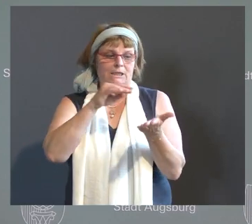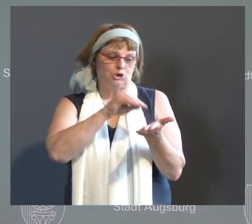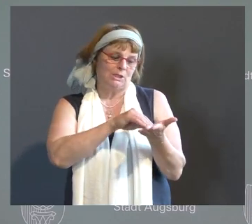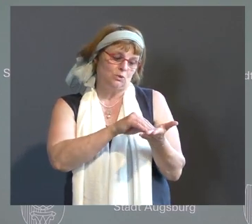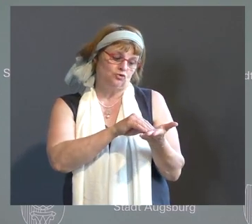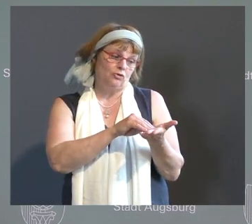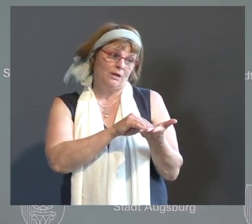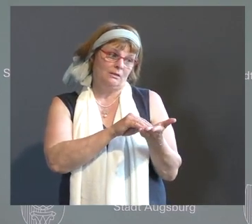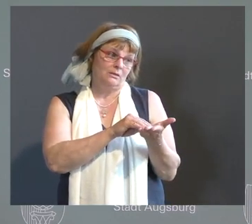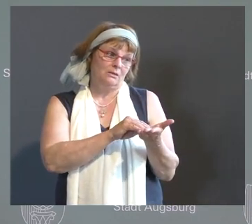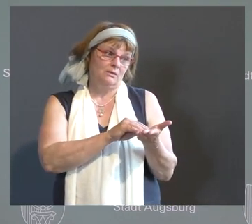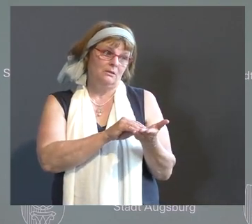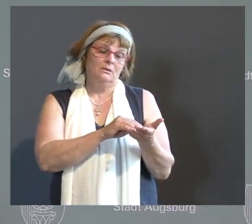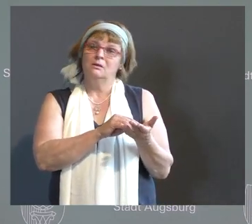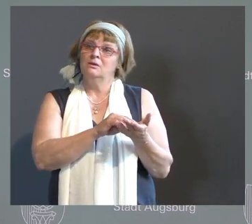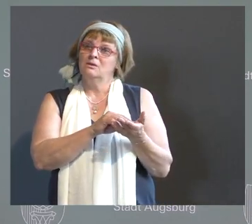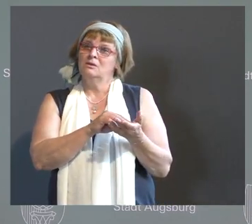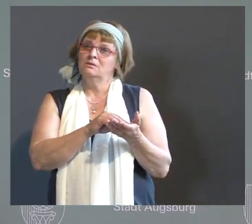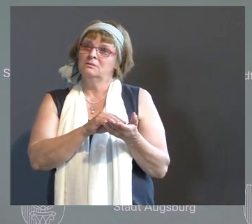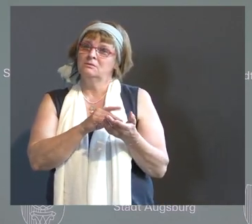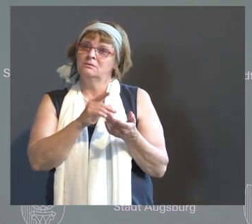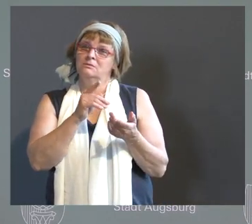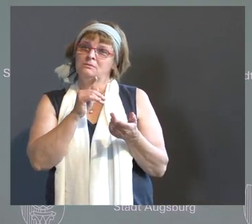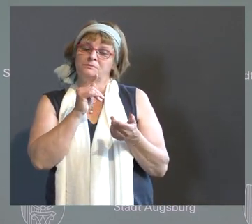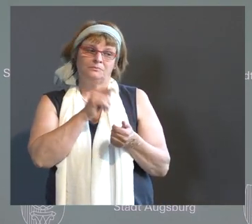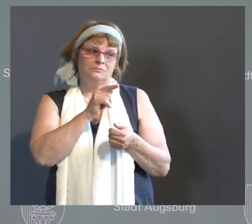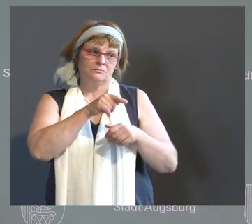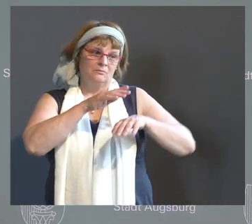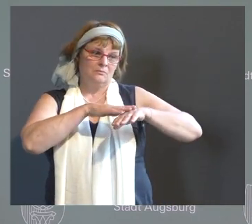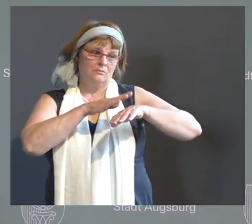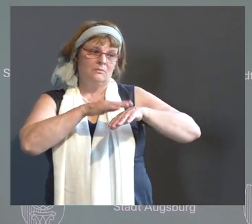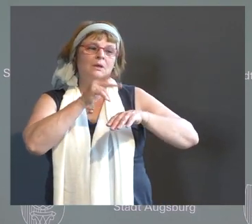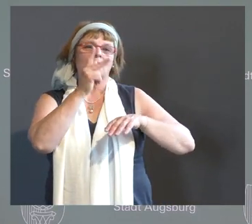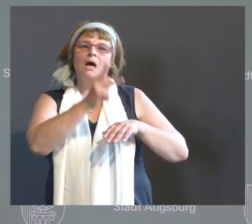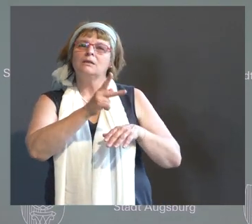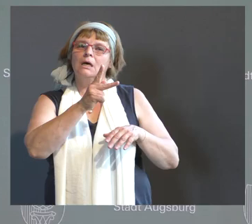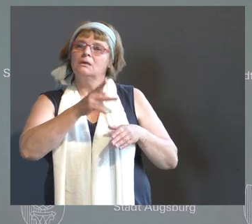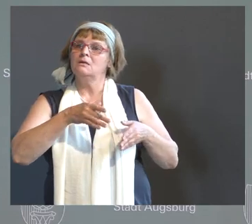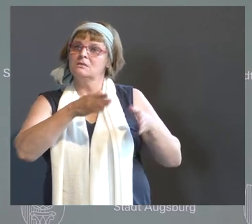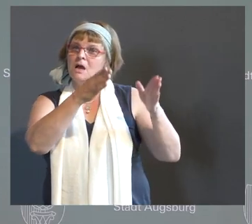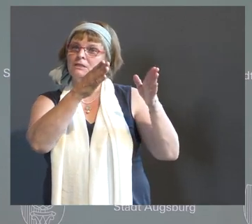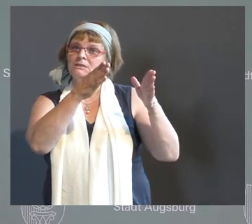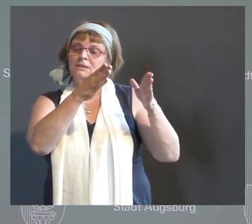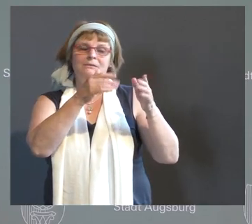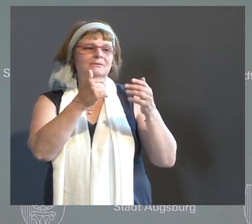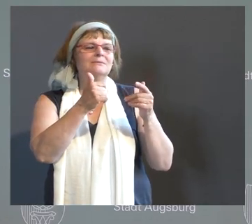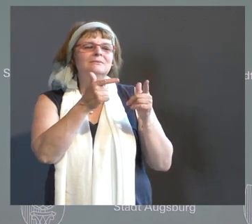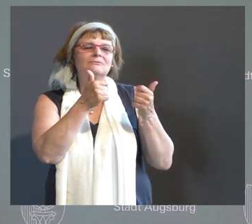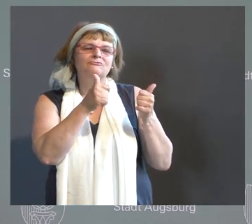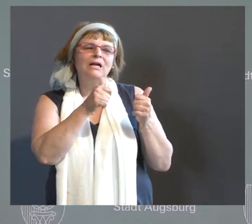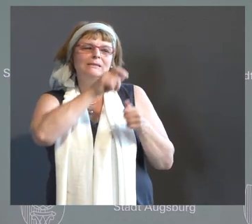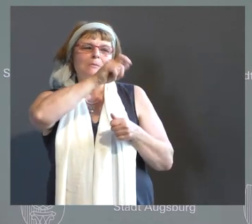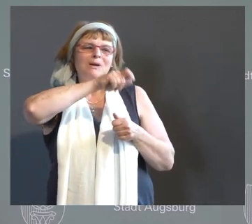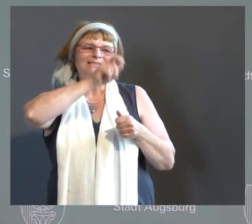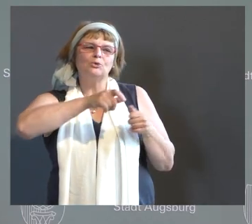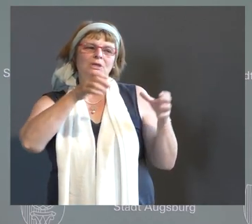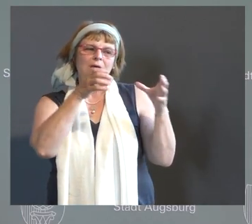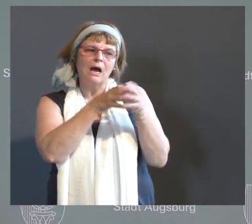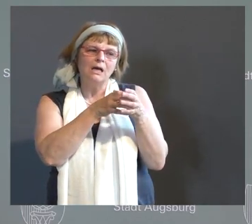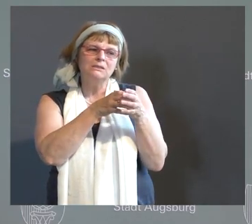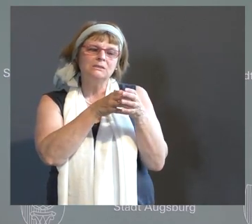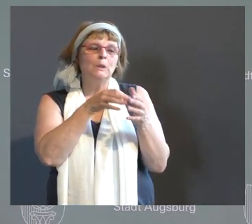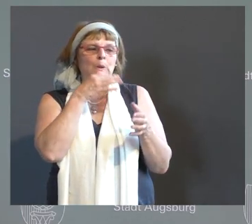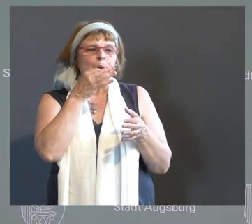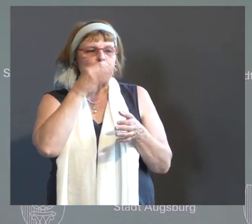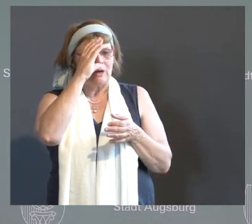dass Türkiye skandiert worden sein soll im Bereich der Katharinengasse. Kann man ein bisschen näher sagen? Sie haben ja schon gesagt, junge Männer, aber